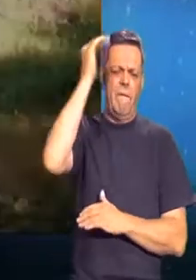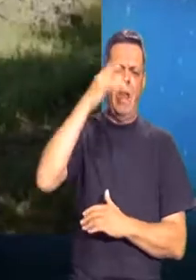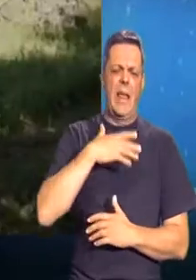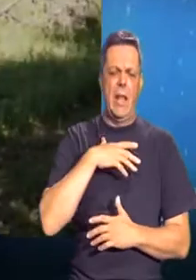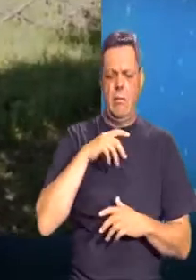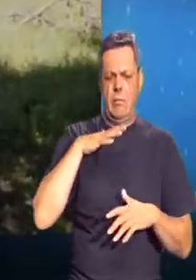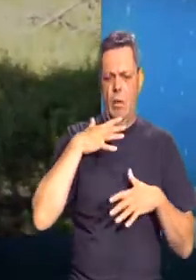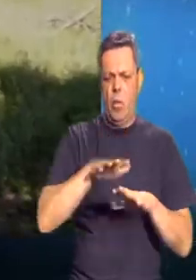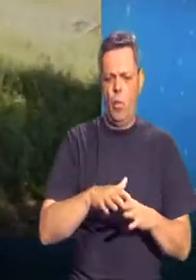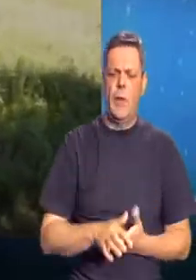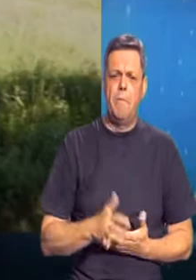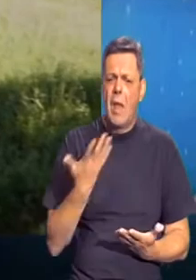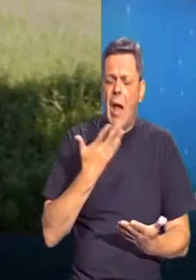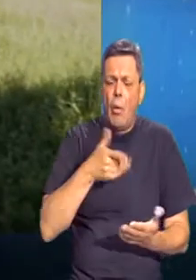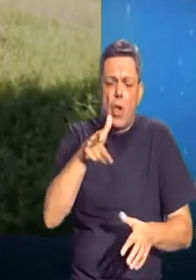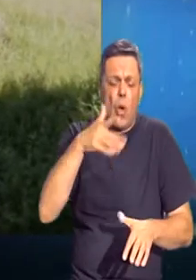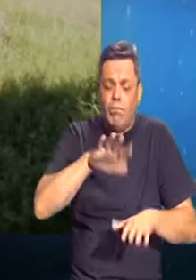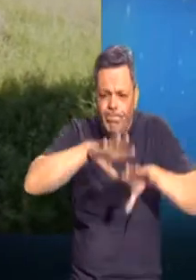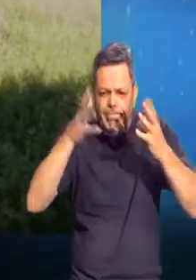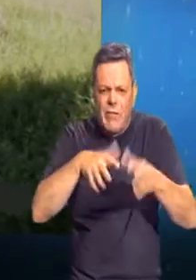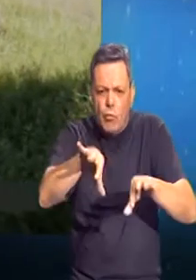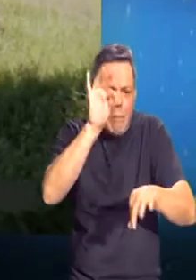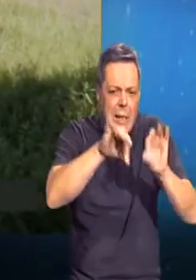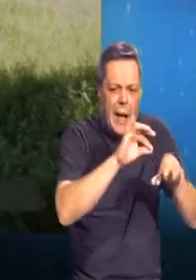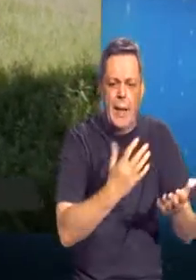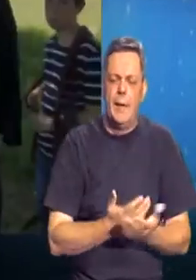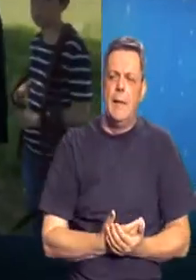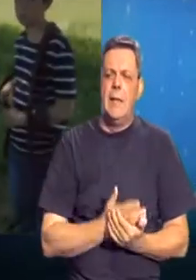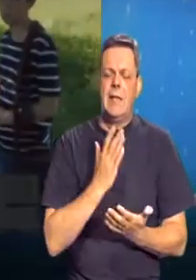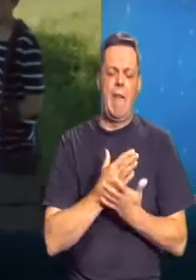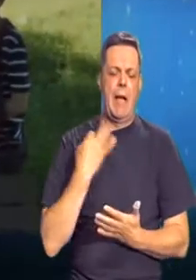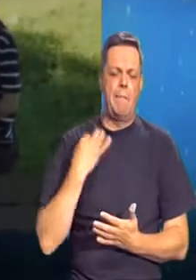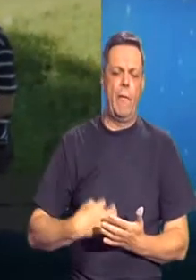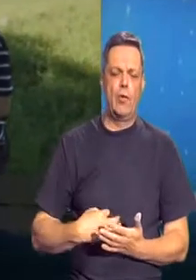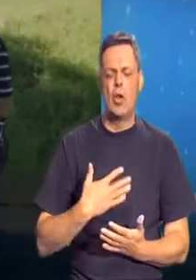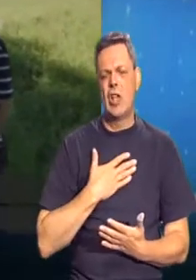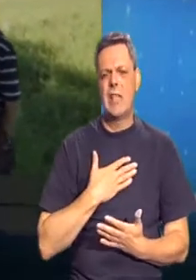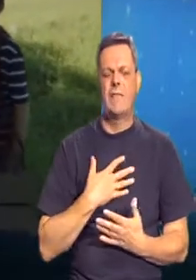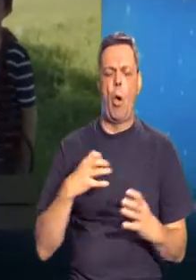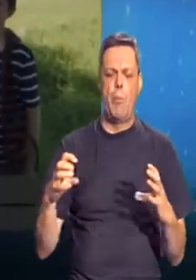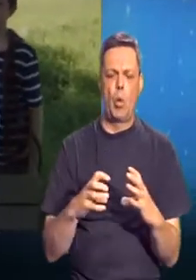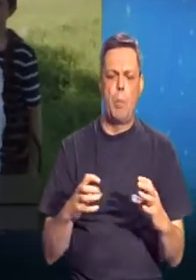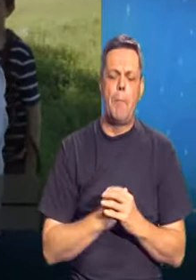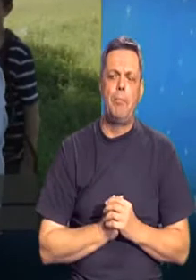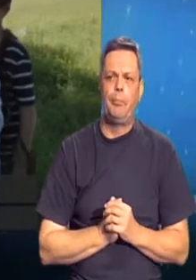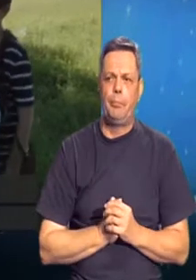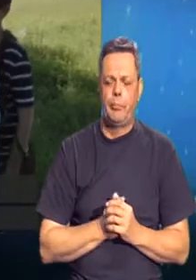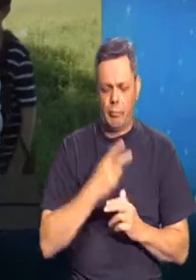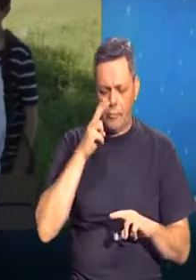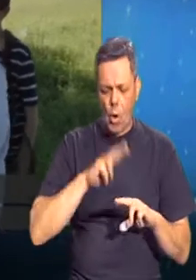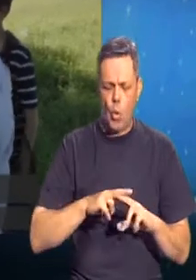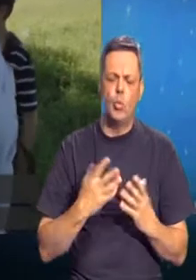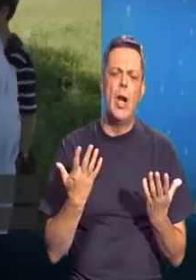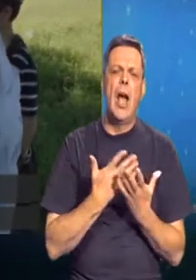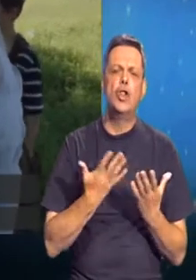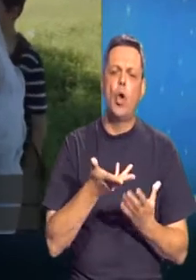Na koji način ste zapravo birali sve te teme i obrađivali? Pa svaka profesorica je sa svojom grupom